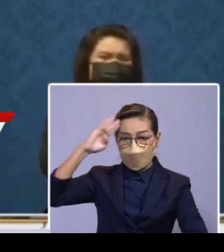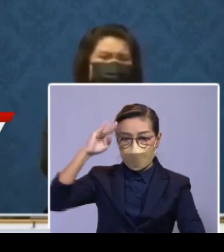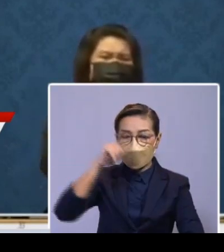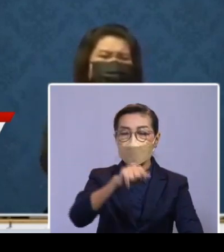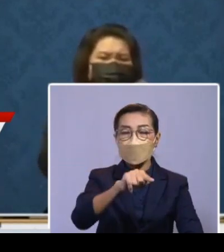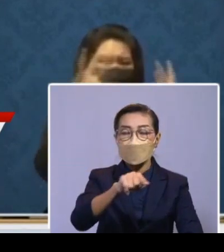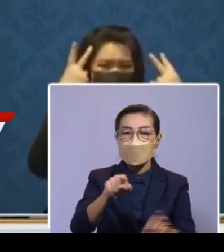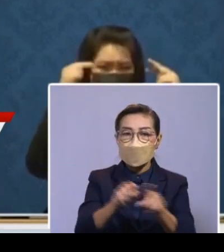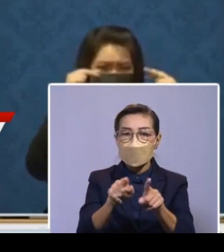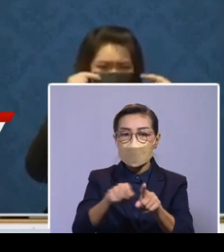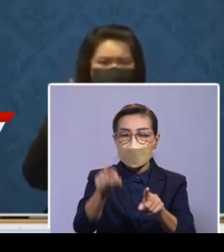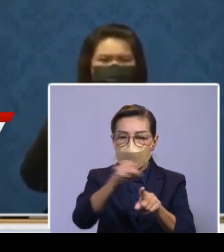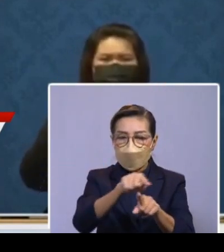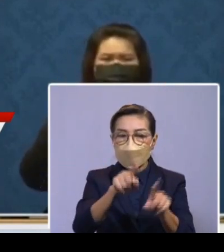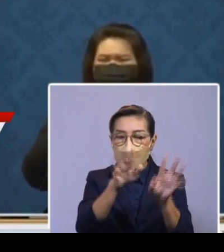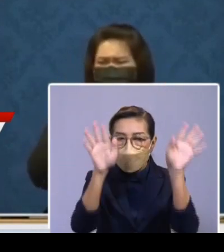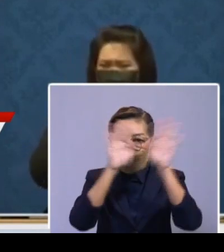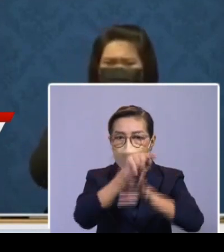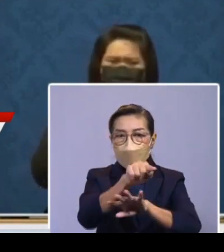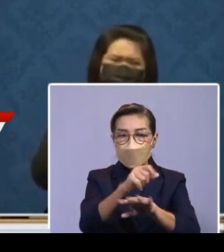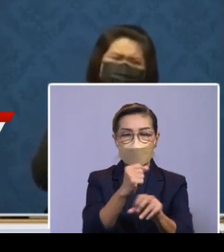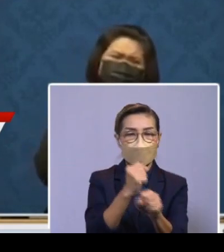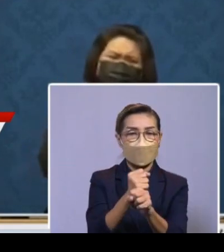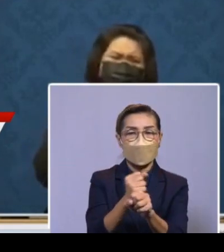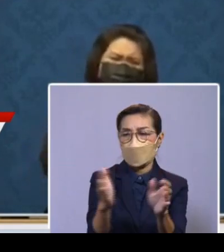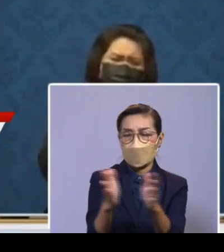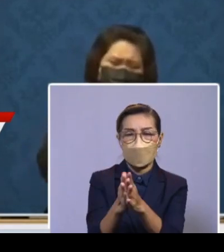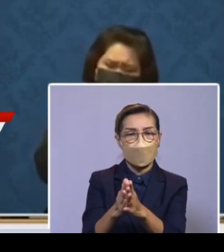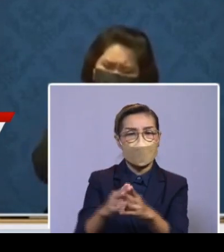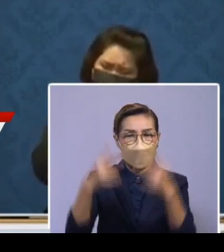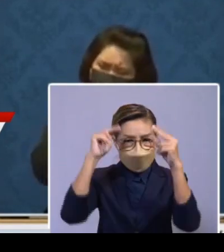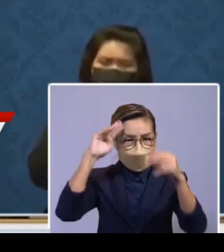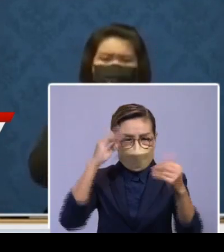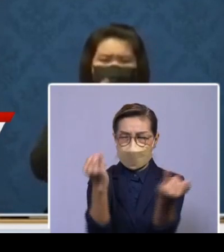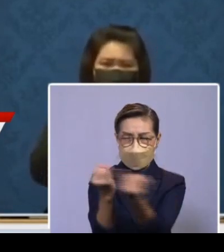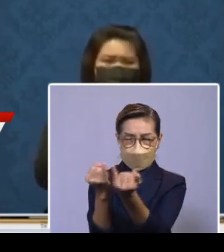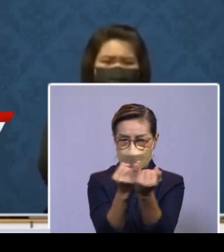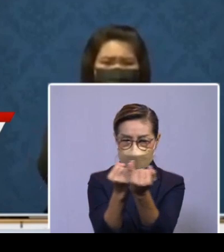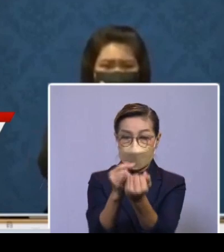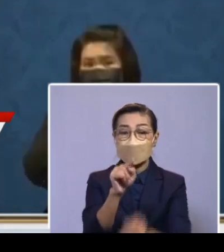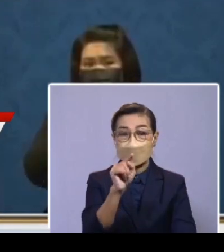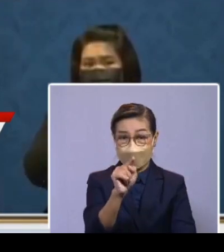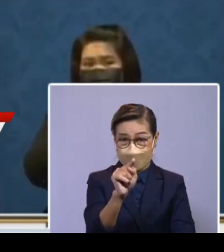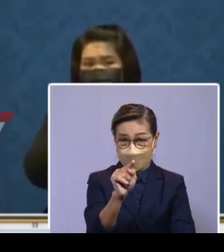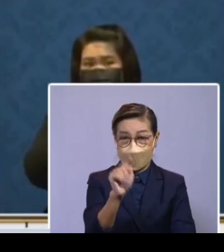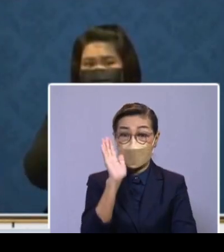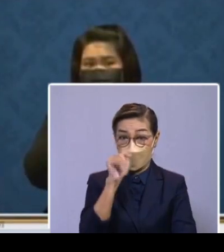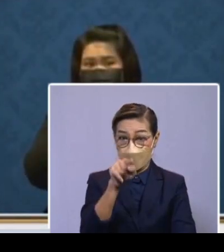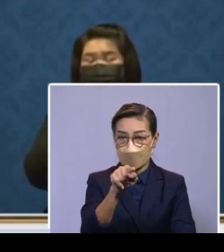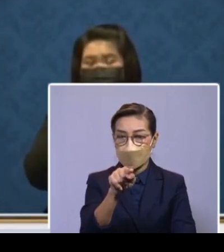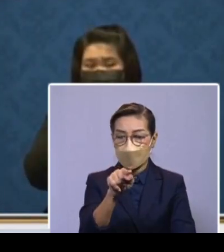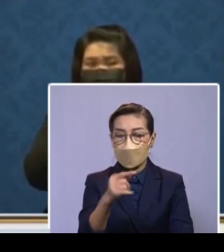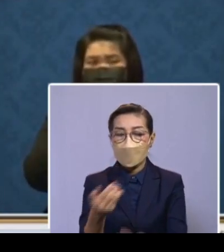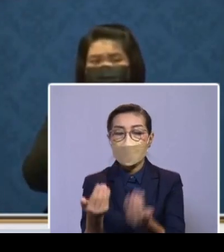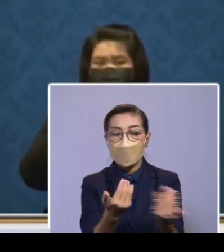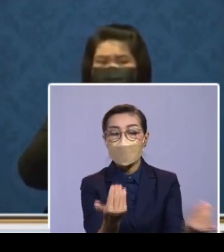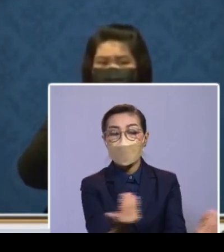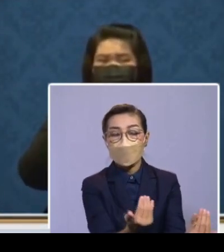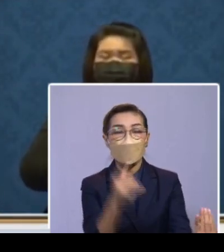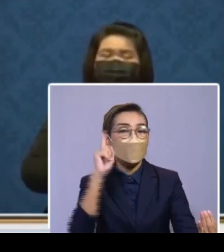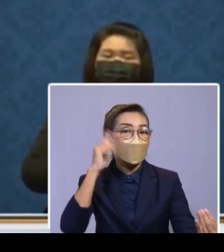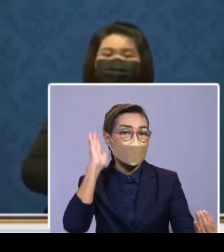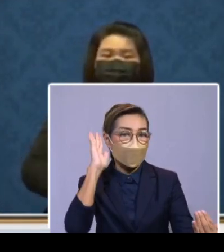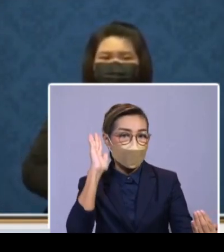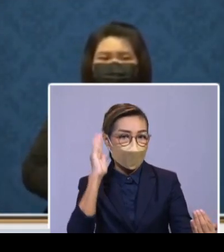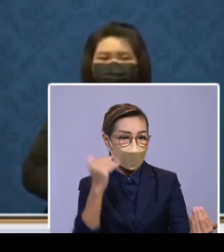ธ์เรียกว่าจะเป็นจะตายแทนกันได้เอาลูกเข้าตำรวจจัดการให้คนคนหนึ่ง